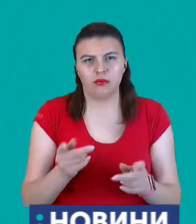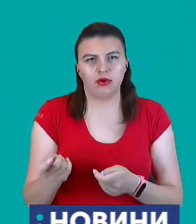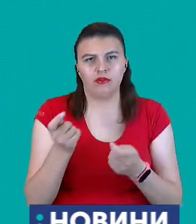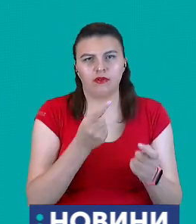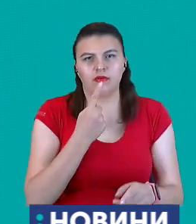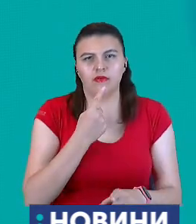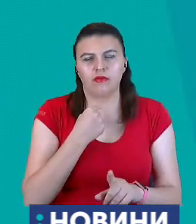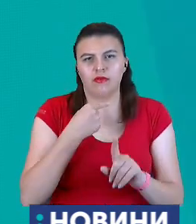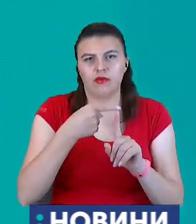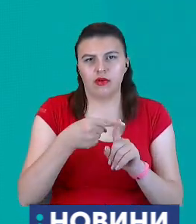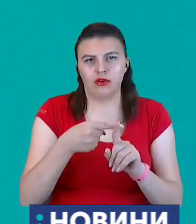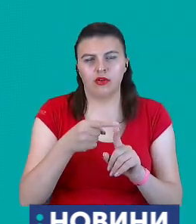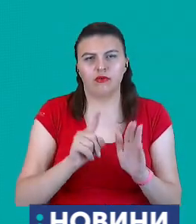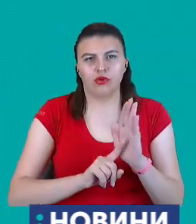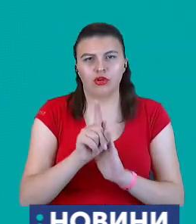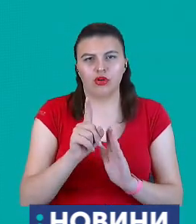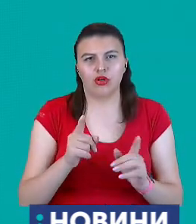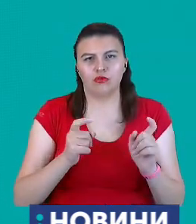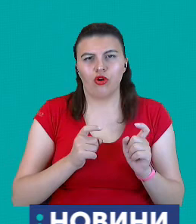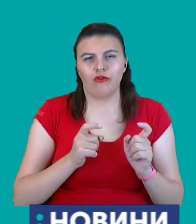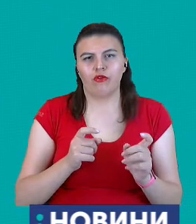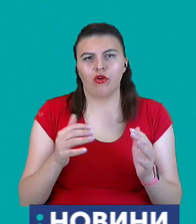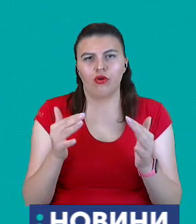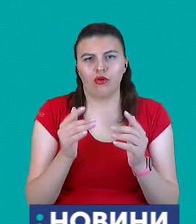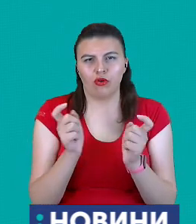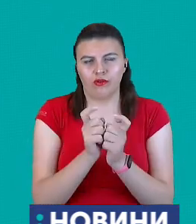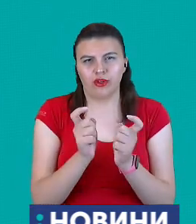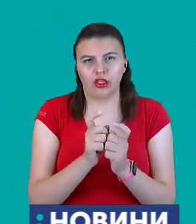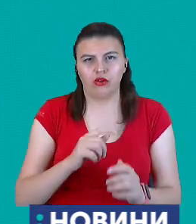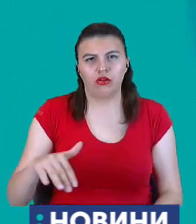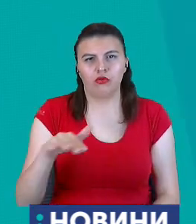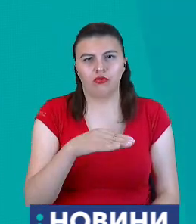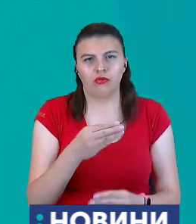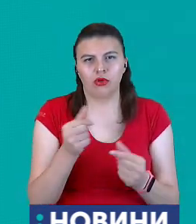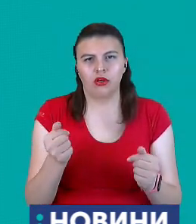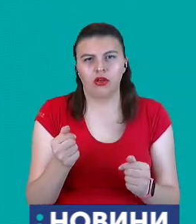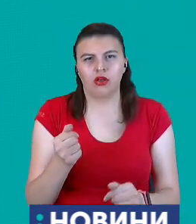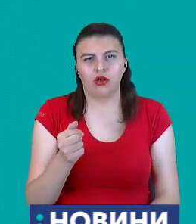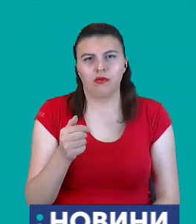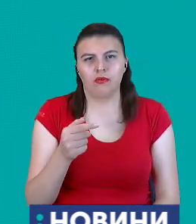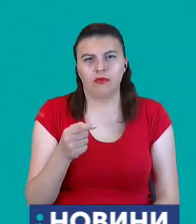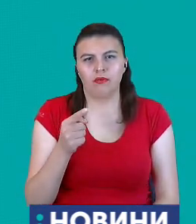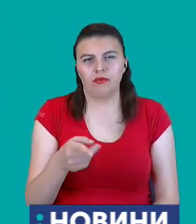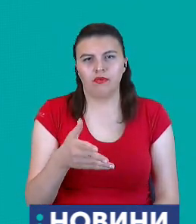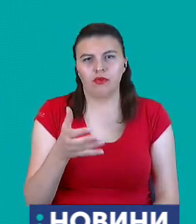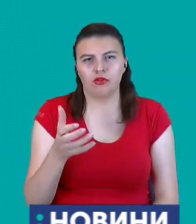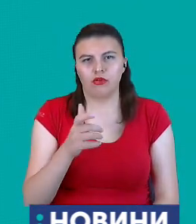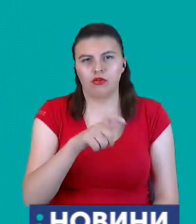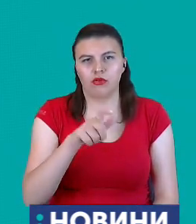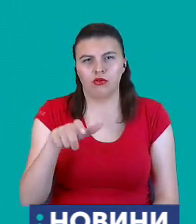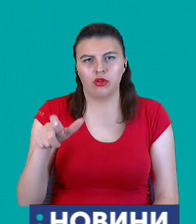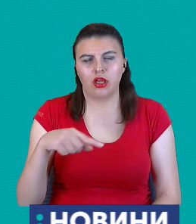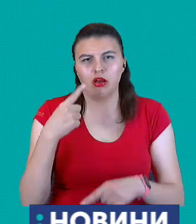Хреста. Від початку збройного конфлікту на Донбасі безвісти зникло 1500 людей, каже Анна Луговая,